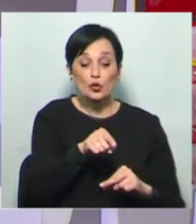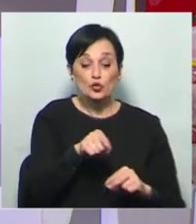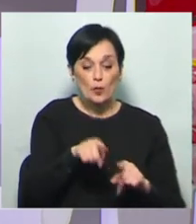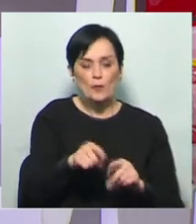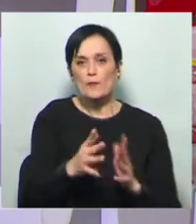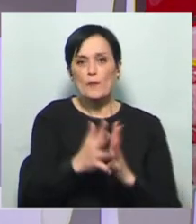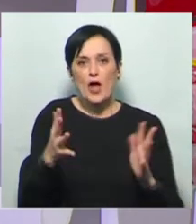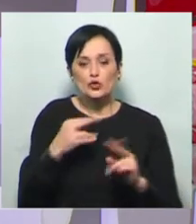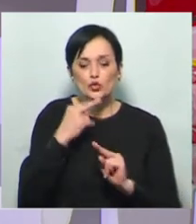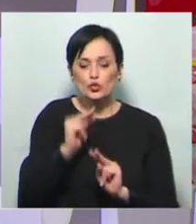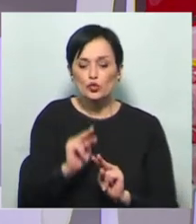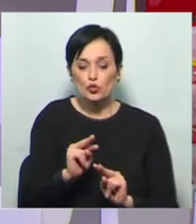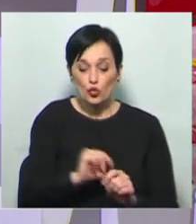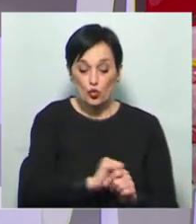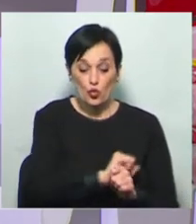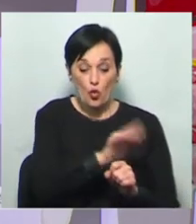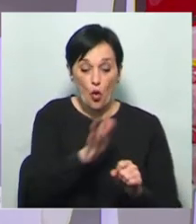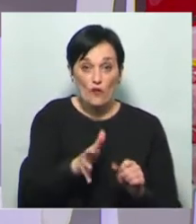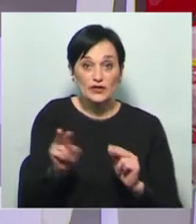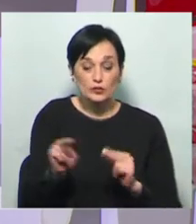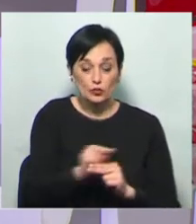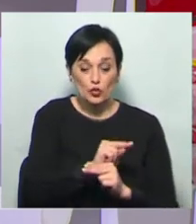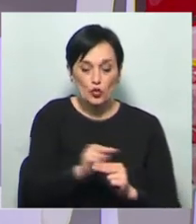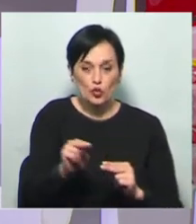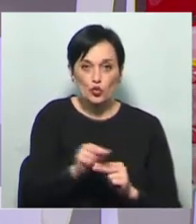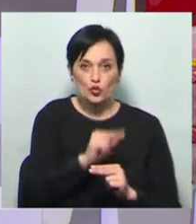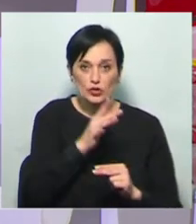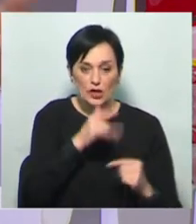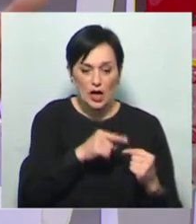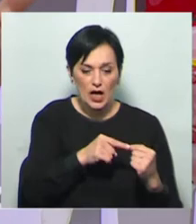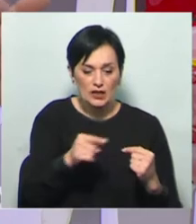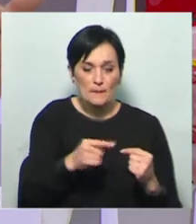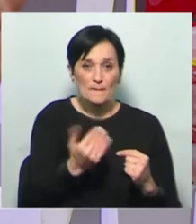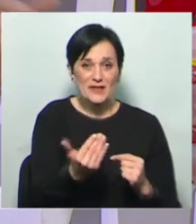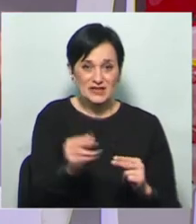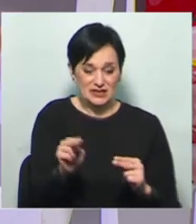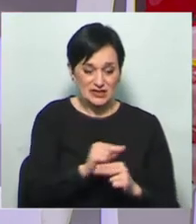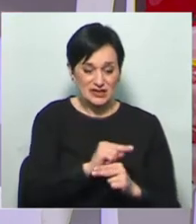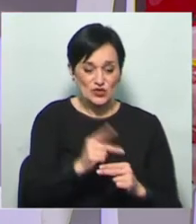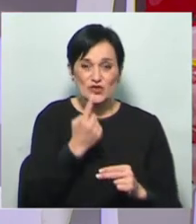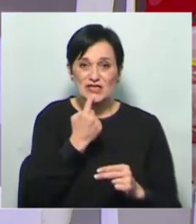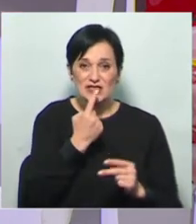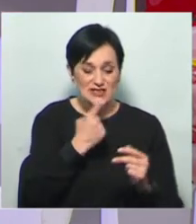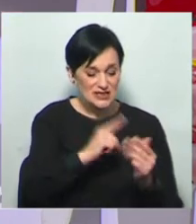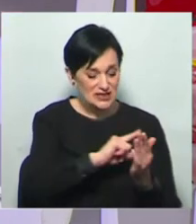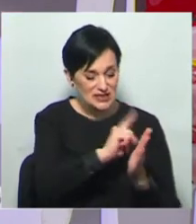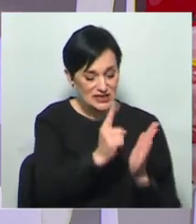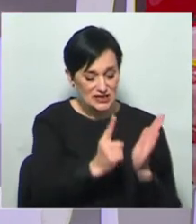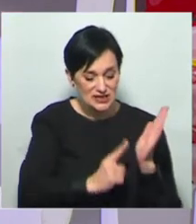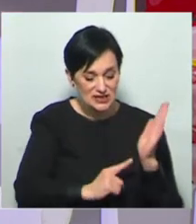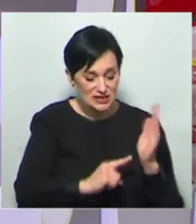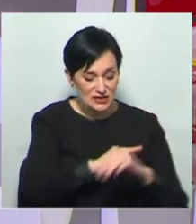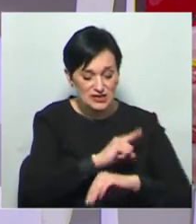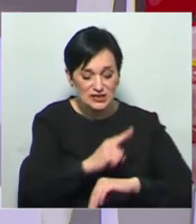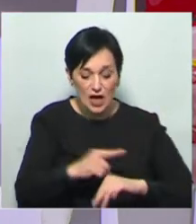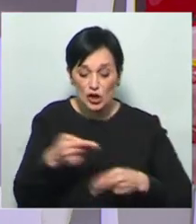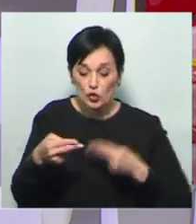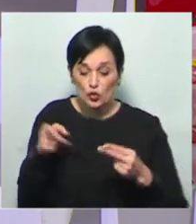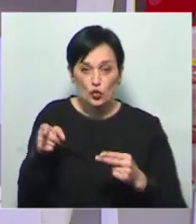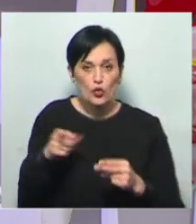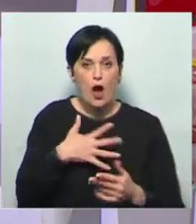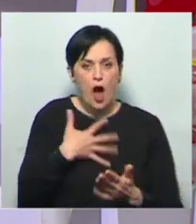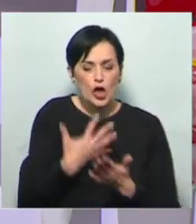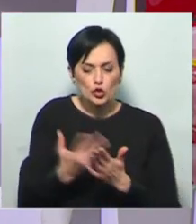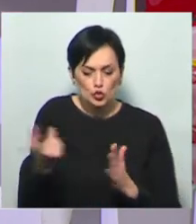ყურადღებას საჭიროებს უ კოვიდის მკურნალობის პროცესში, მისი მკურნალი, ვთქვათ, სიზარდა ქირურგი ან ანგიოლოგი, ვის გადიოდა მკურნალობას აქტიურად